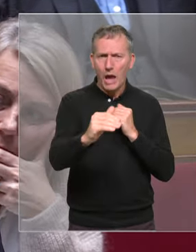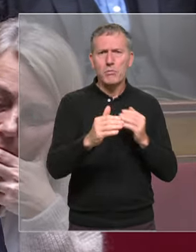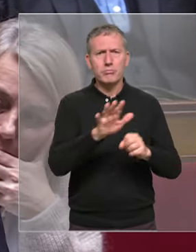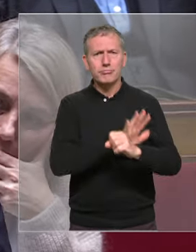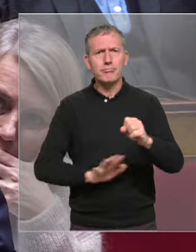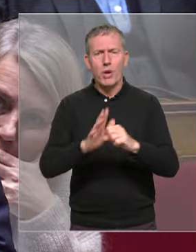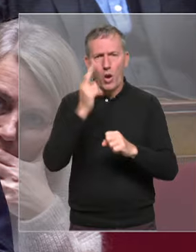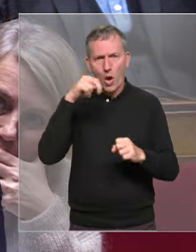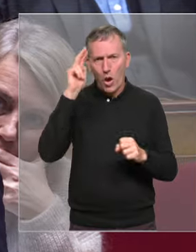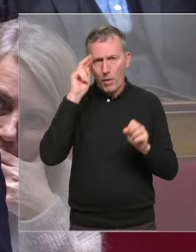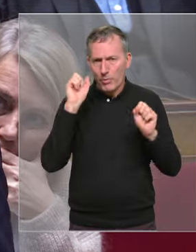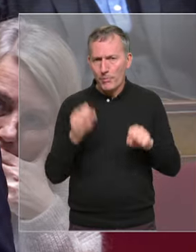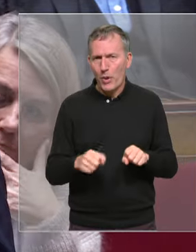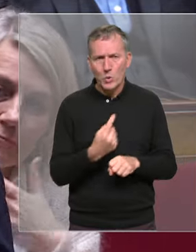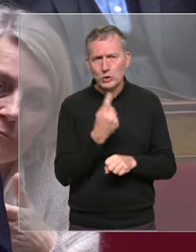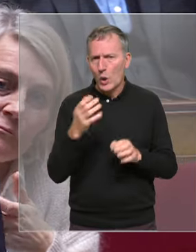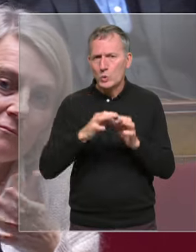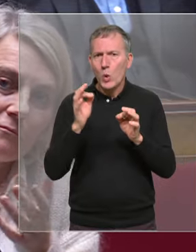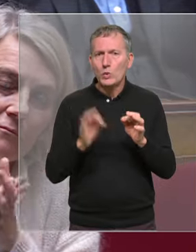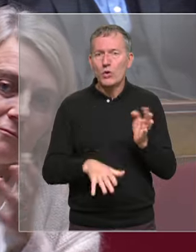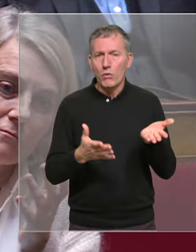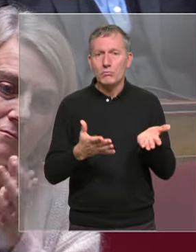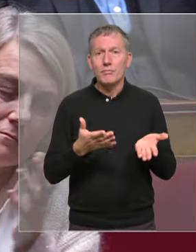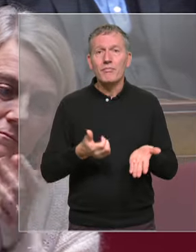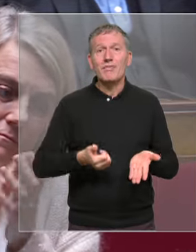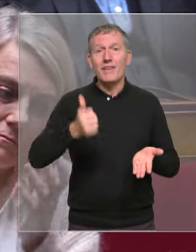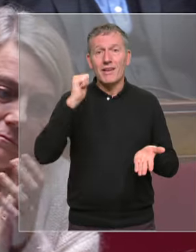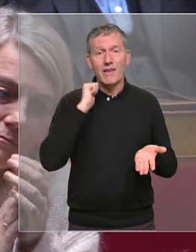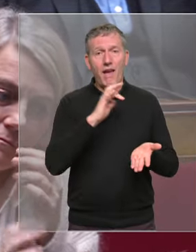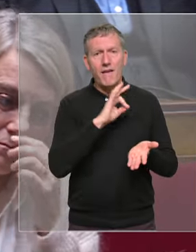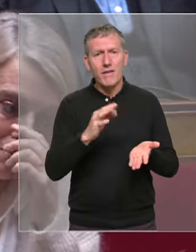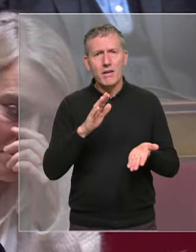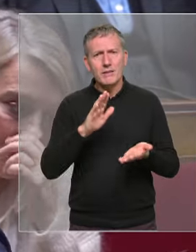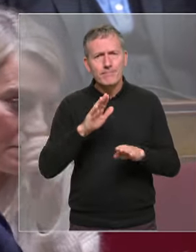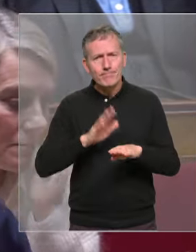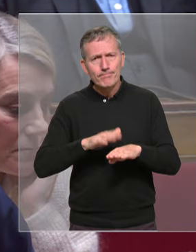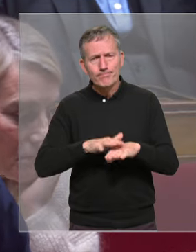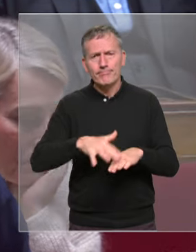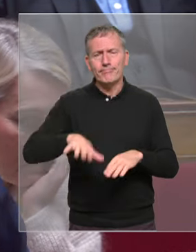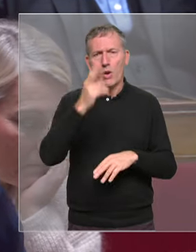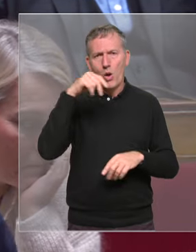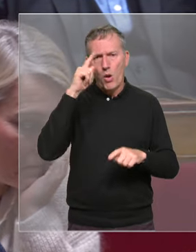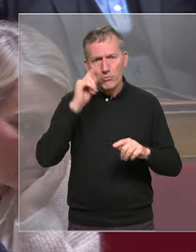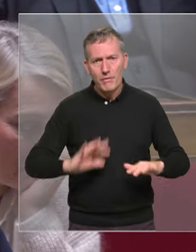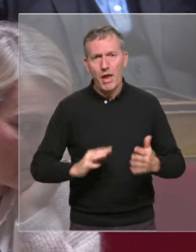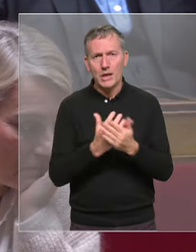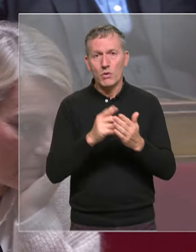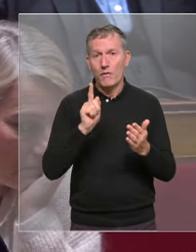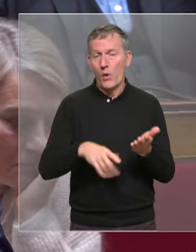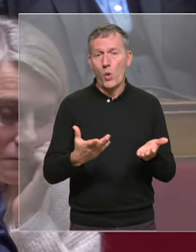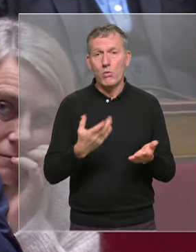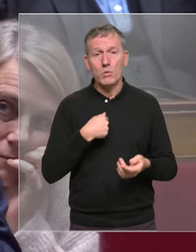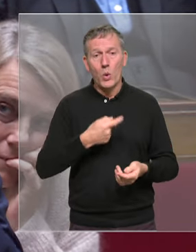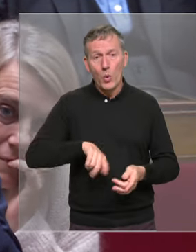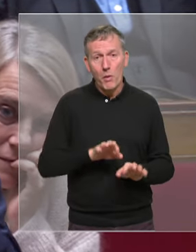continent. Hier, la France a appelé l'Europe au sursaut. C'est la responsabilité historique de notre